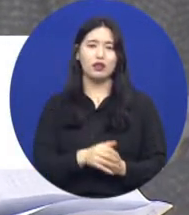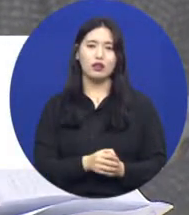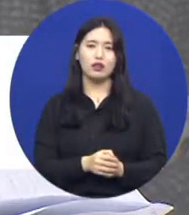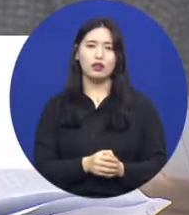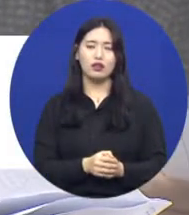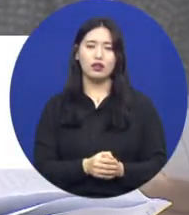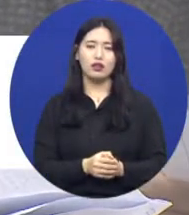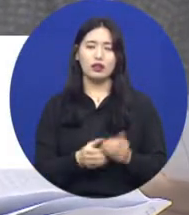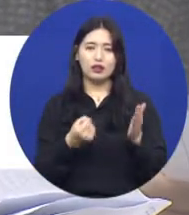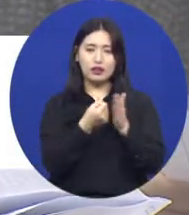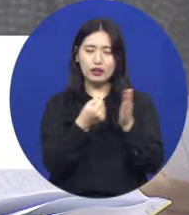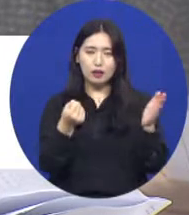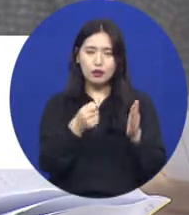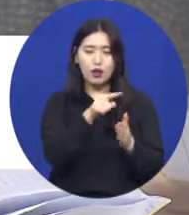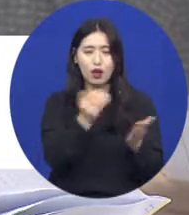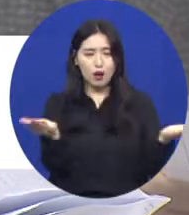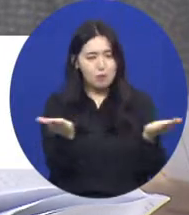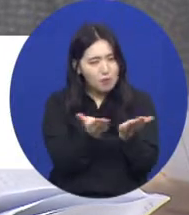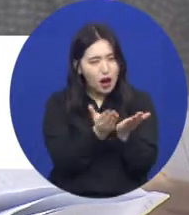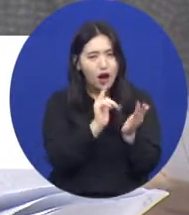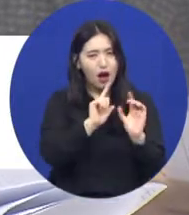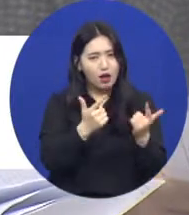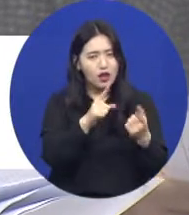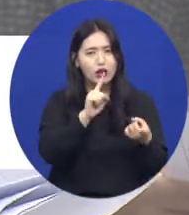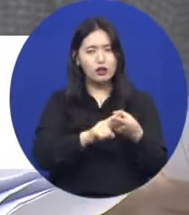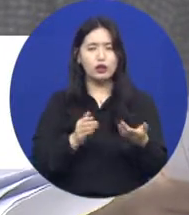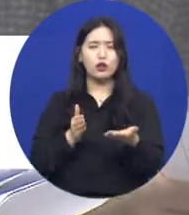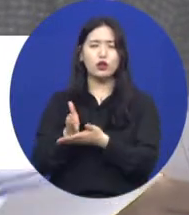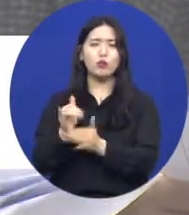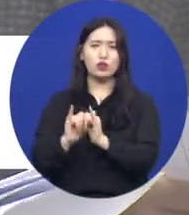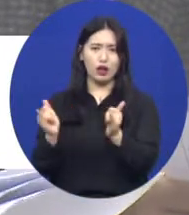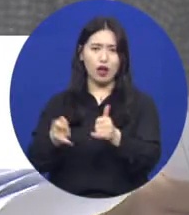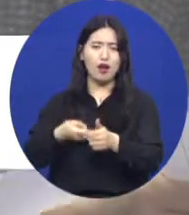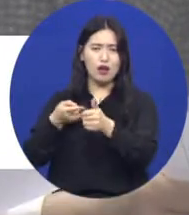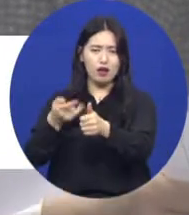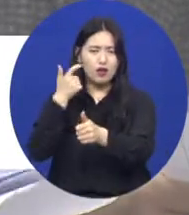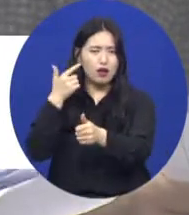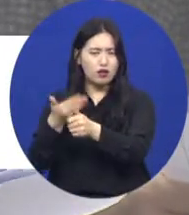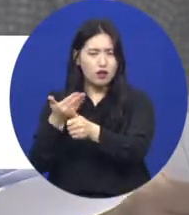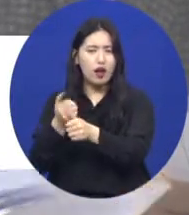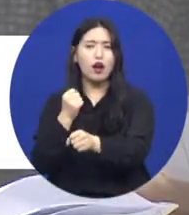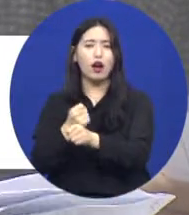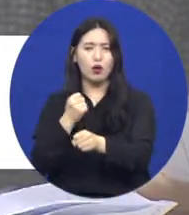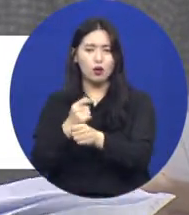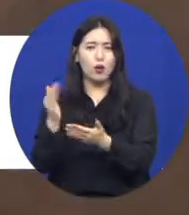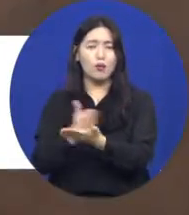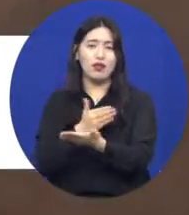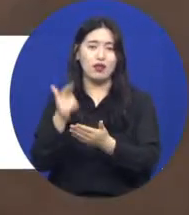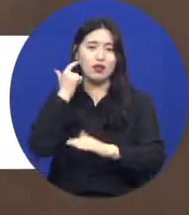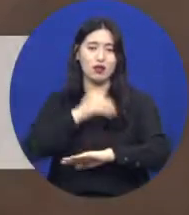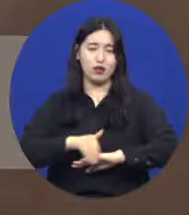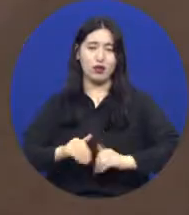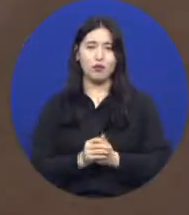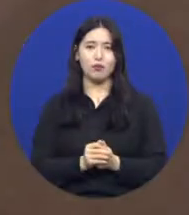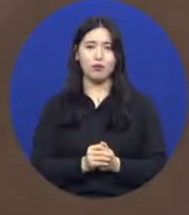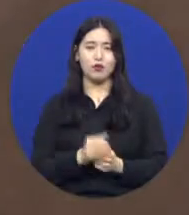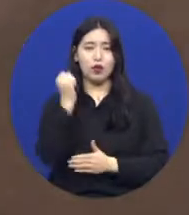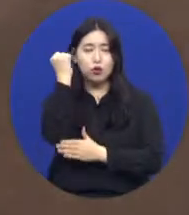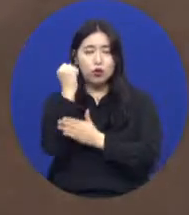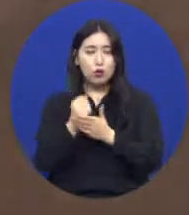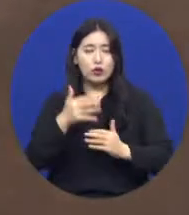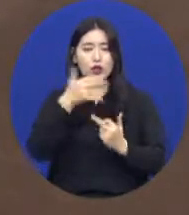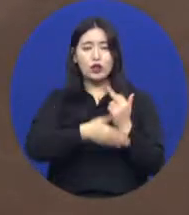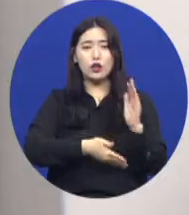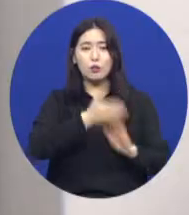됩니다. 그래서 적법성에 대해서 저희들이 외부 전문가에 대해서 법률 자문을 거쳐서 저희들이 판단할 거고. 노후된